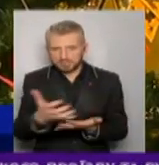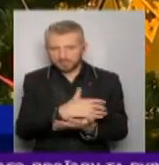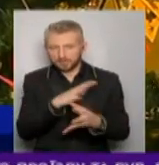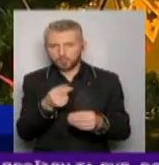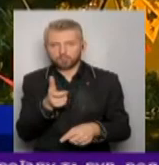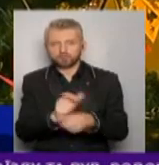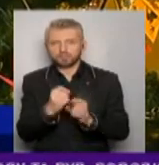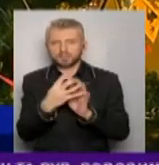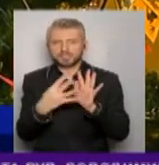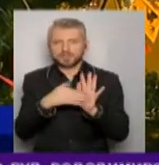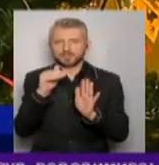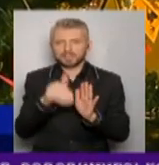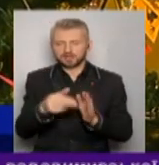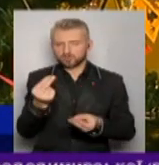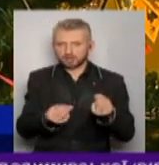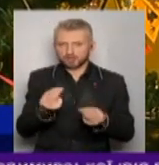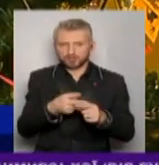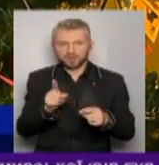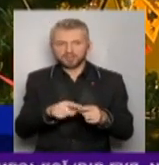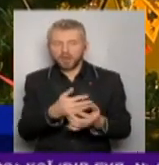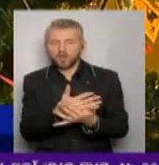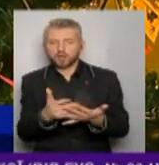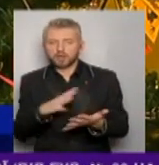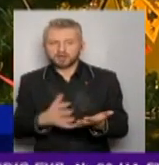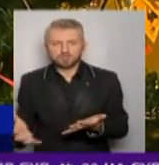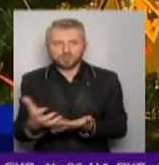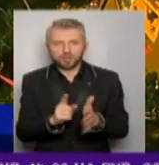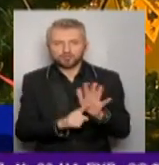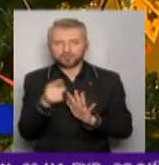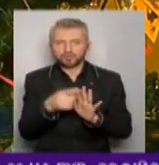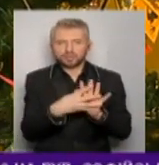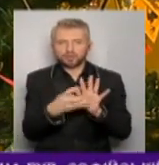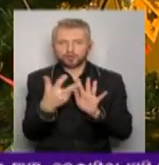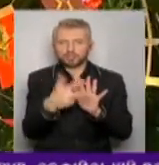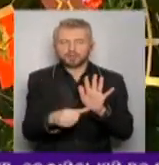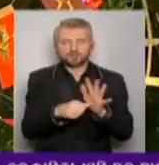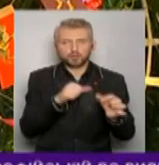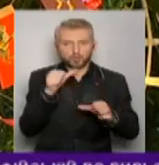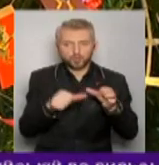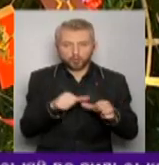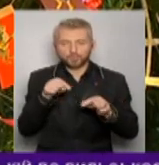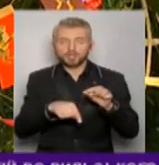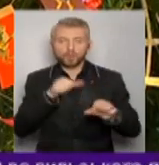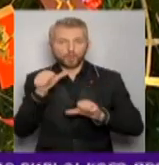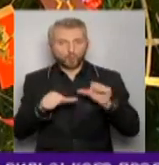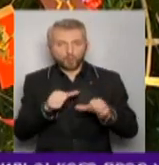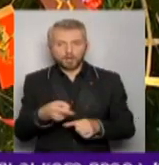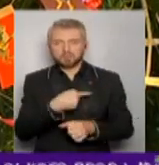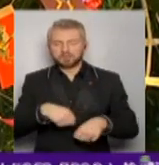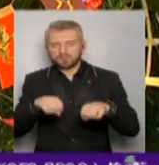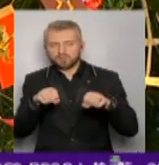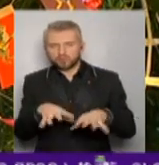ніж 19 тисяч іграшок. Ця колекція збиралася з 1936 року. Цього року ми